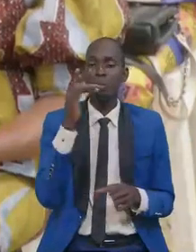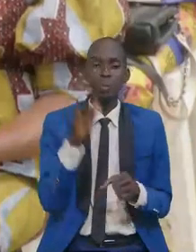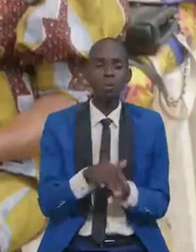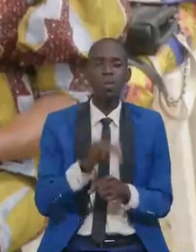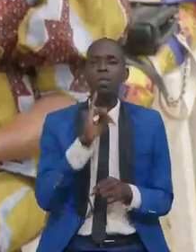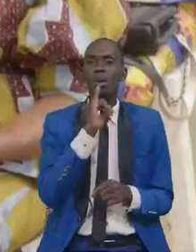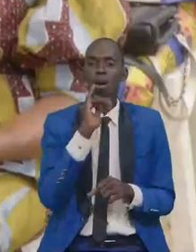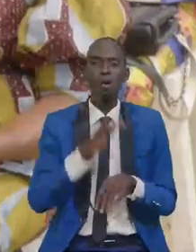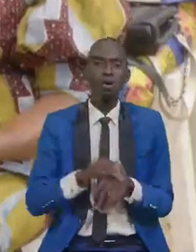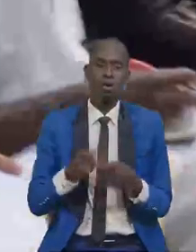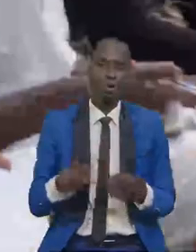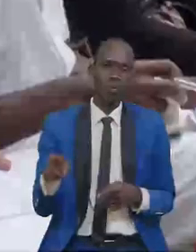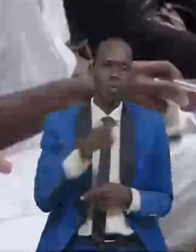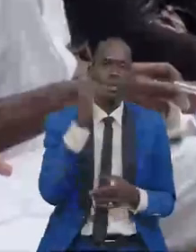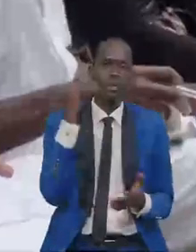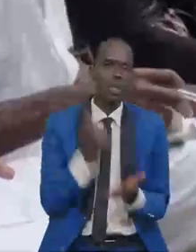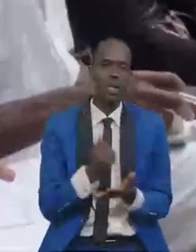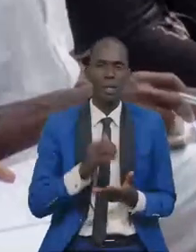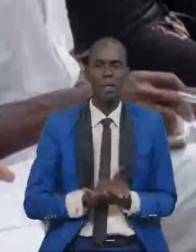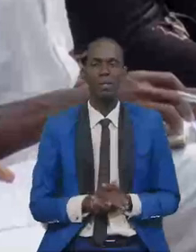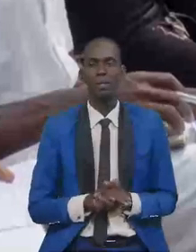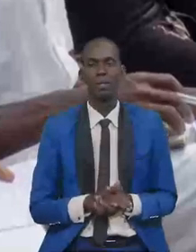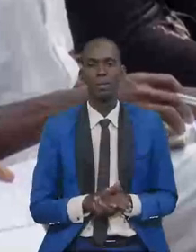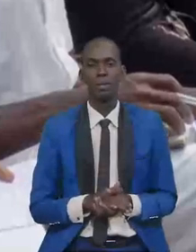La promesse est pour toi.